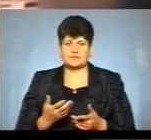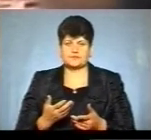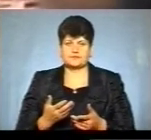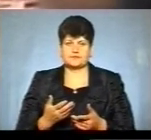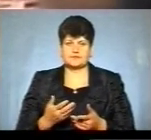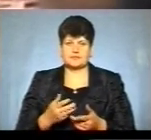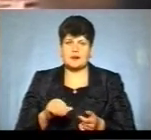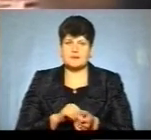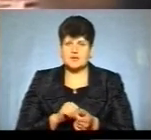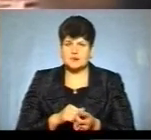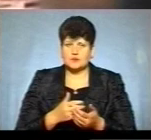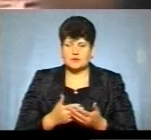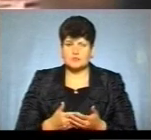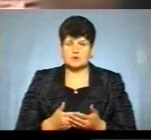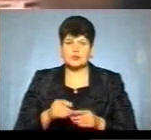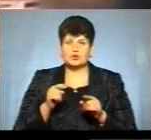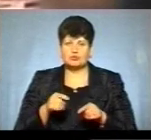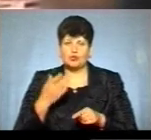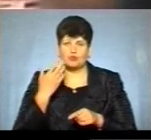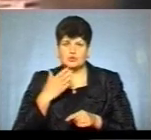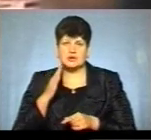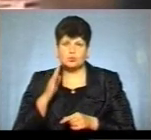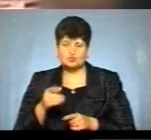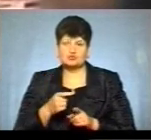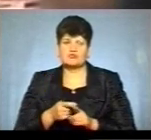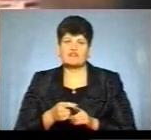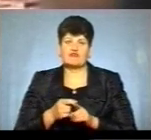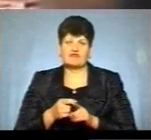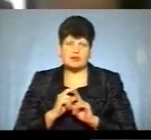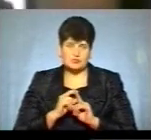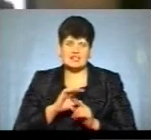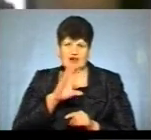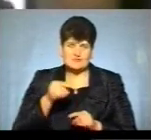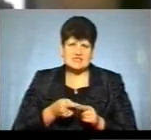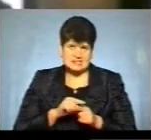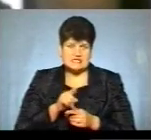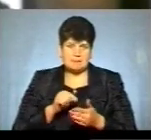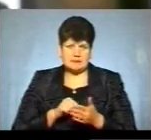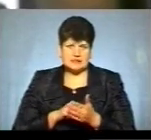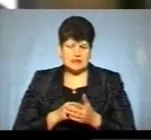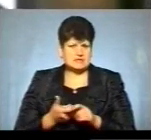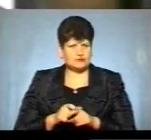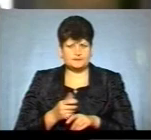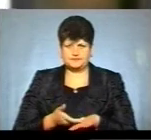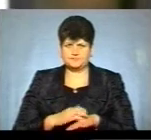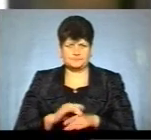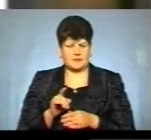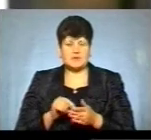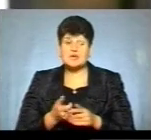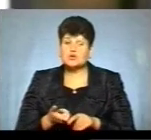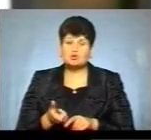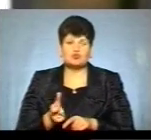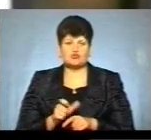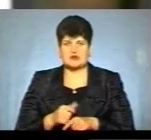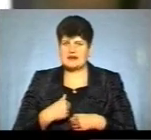медичну марихуану. Тому, коли будуть відповіді на всі ці питання, це ж гострі питання. Дуже гострі питання, дуже. Я